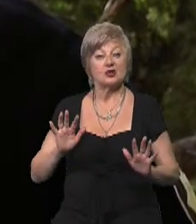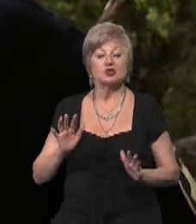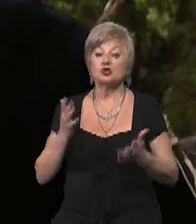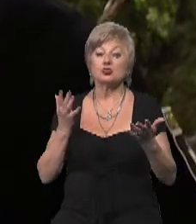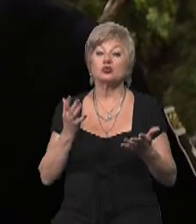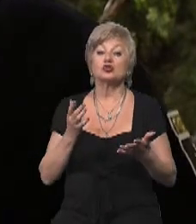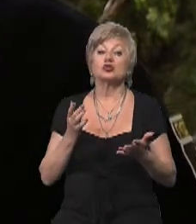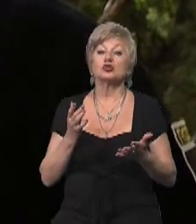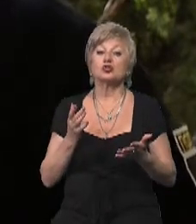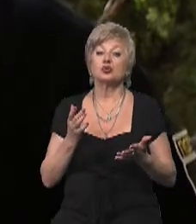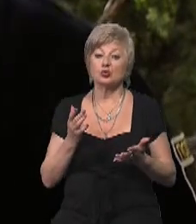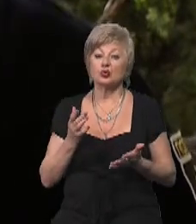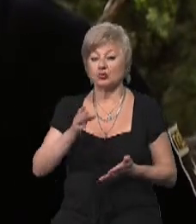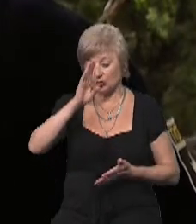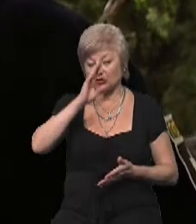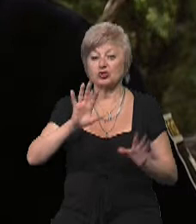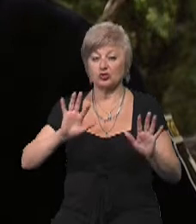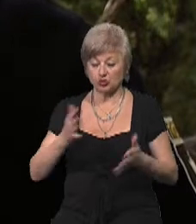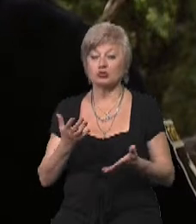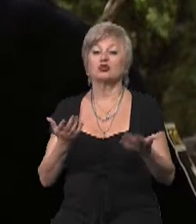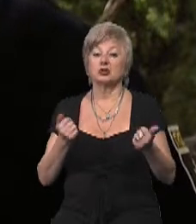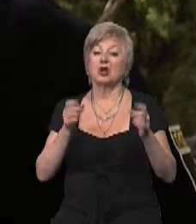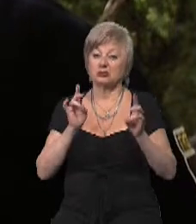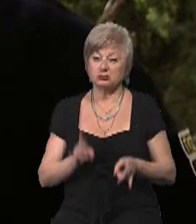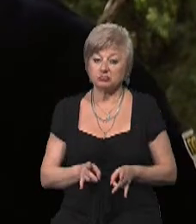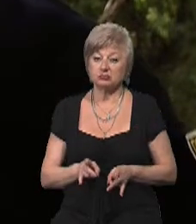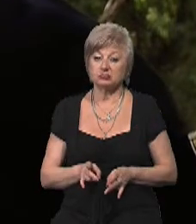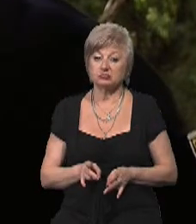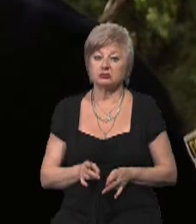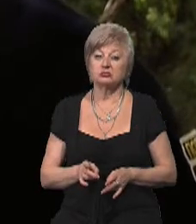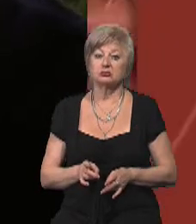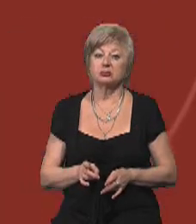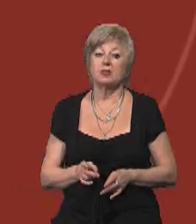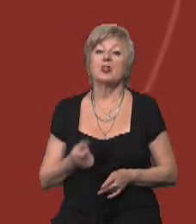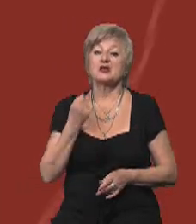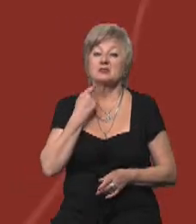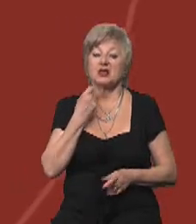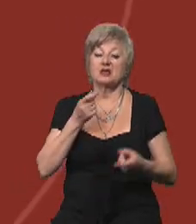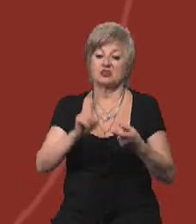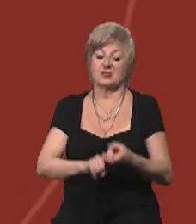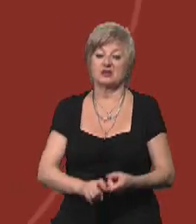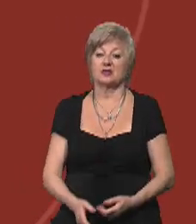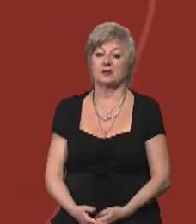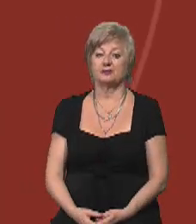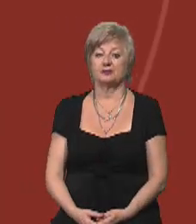жертвами? Є були такі випадки, знову це пов'язано з пияцтвом.